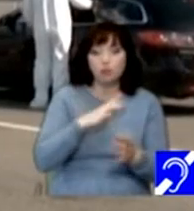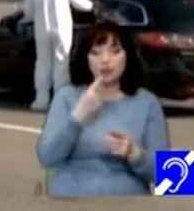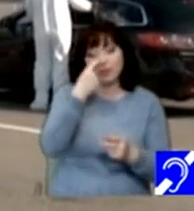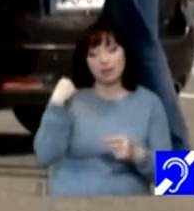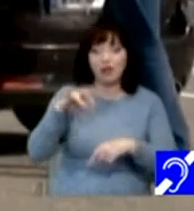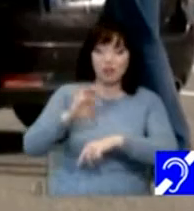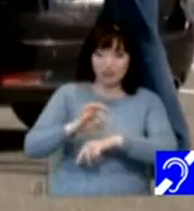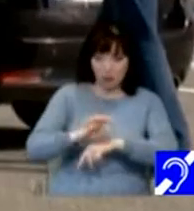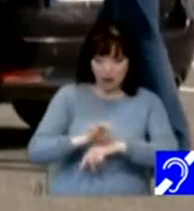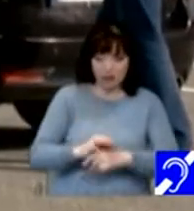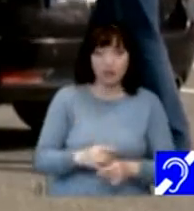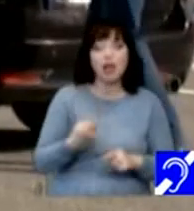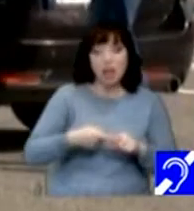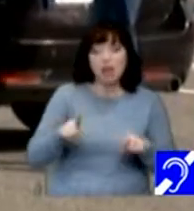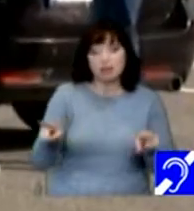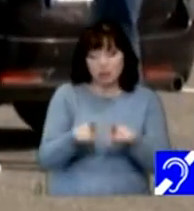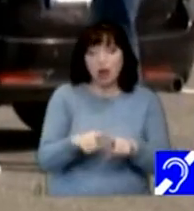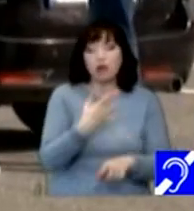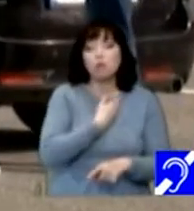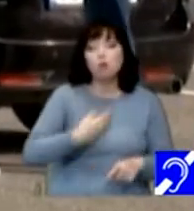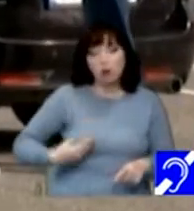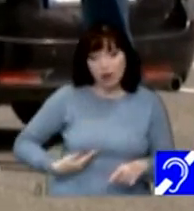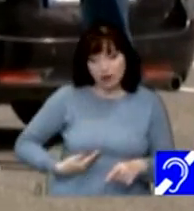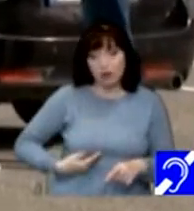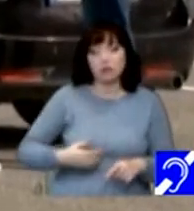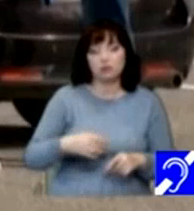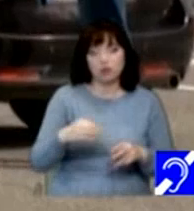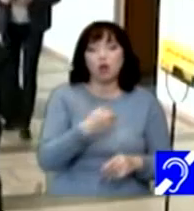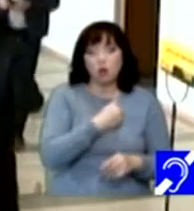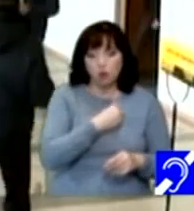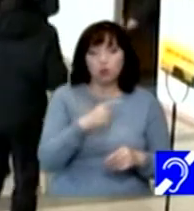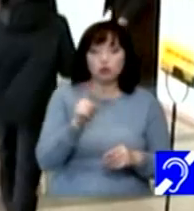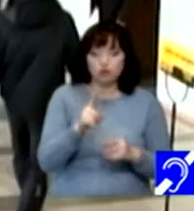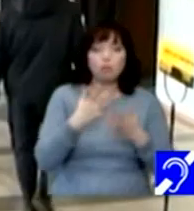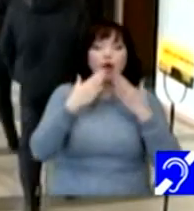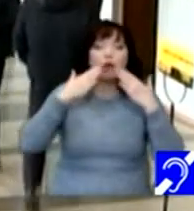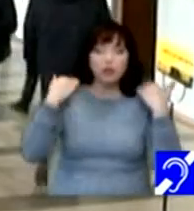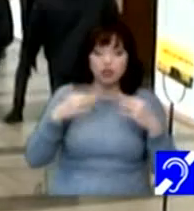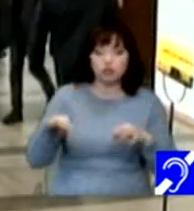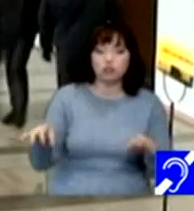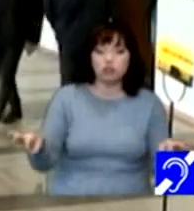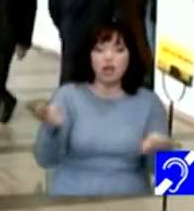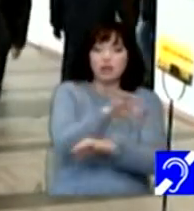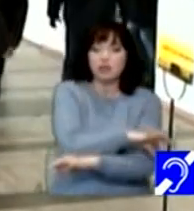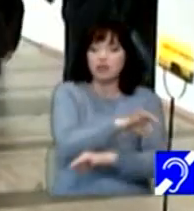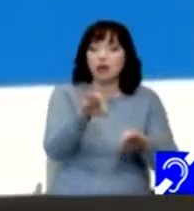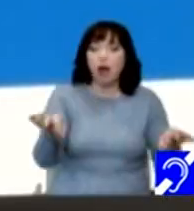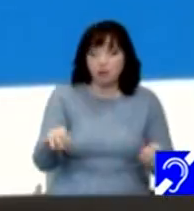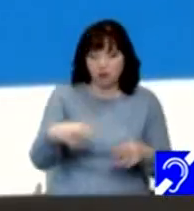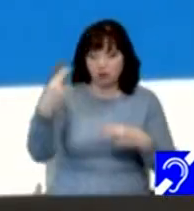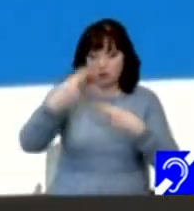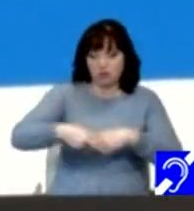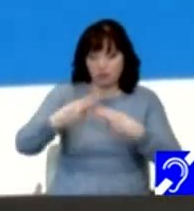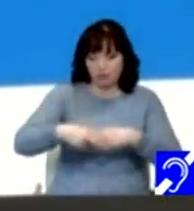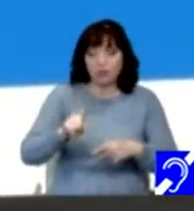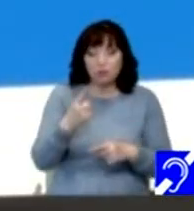boală. Prin această măsură, autoritățile de la București își doresc să fluidizeze traficul la frontieră, mai ales în